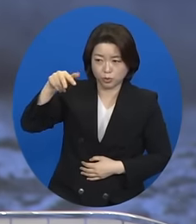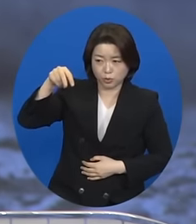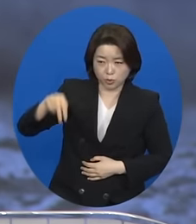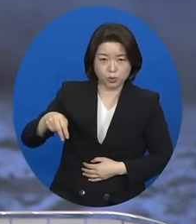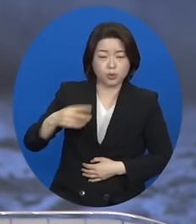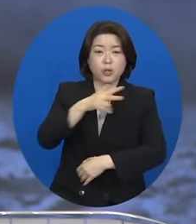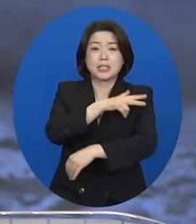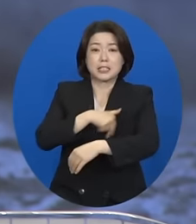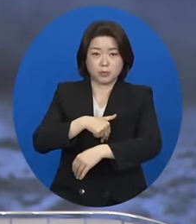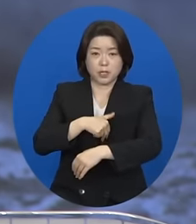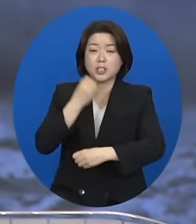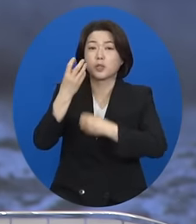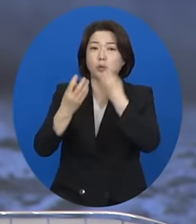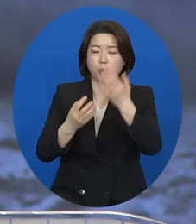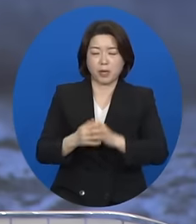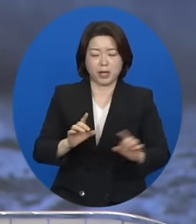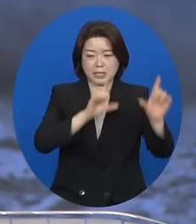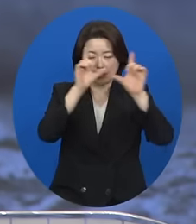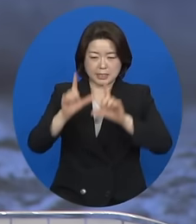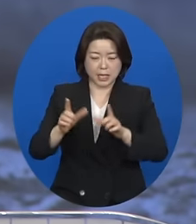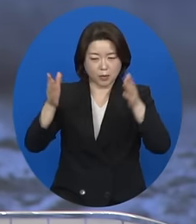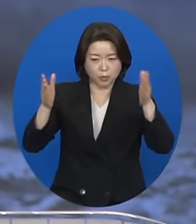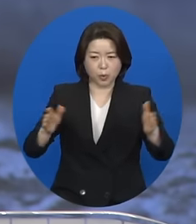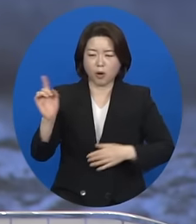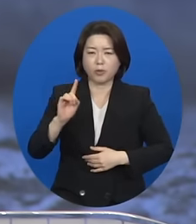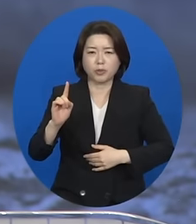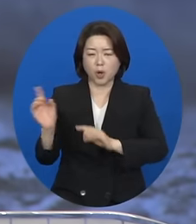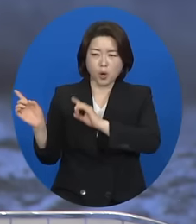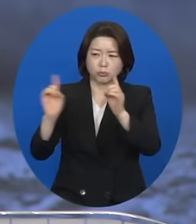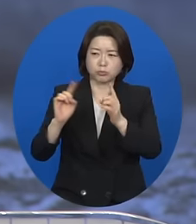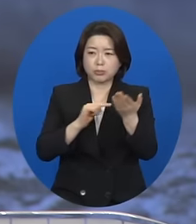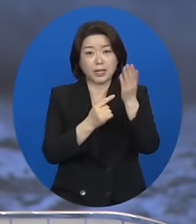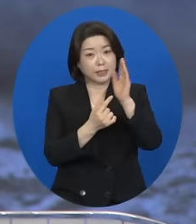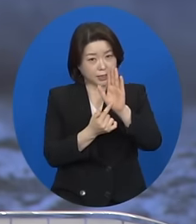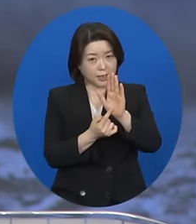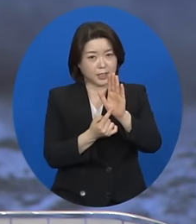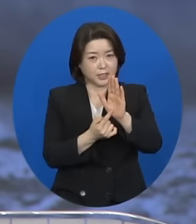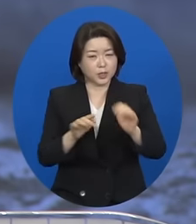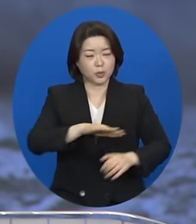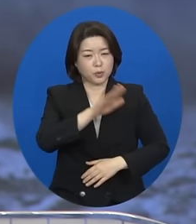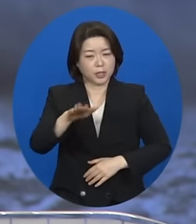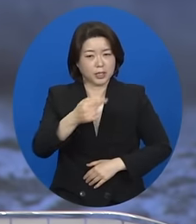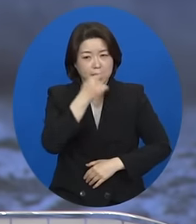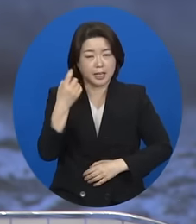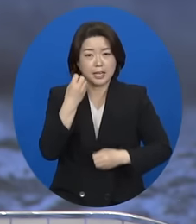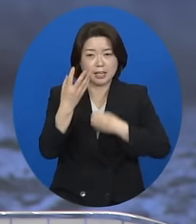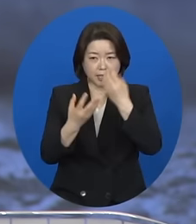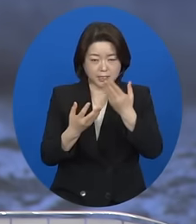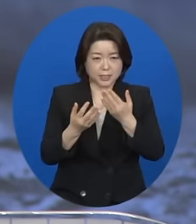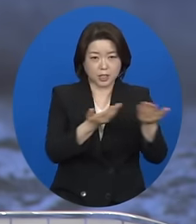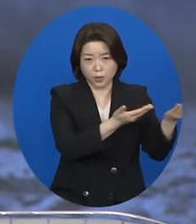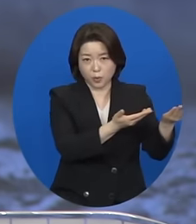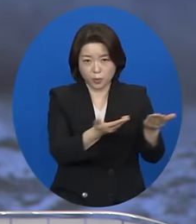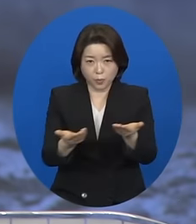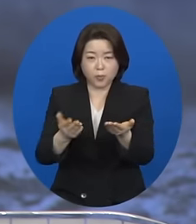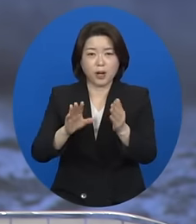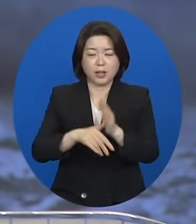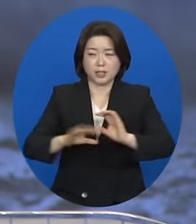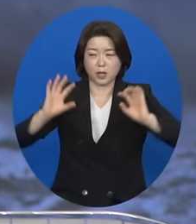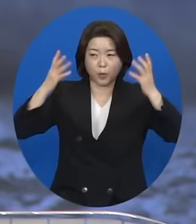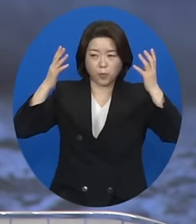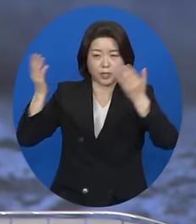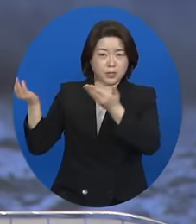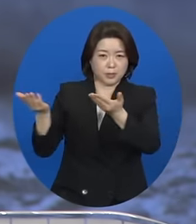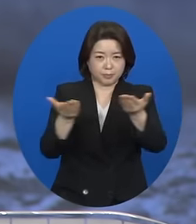집사님 우리 삶에서 어떠한 부활의 능력이 나타나고 있는지를 우리가 간증하게 우리 나오실 때 우리 박수로